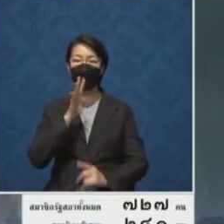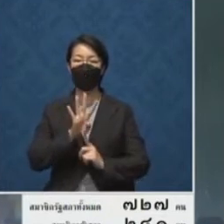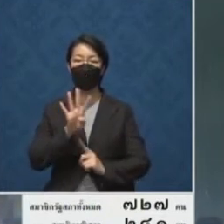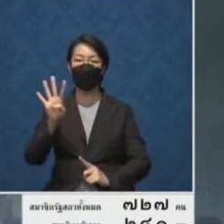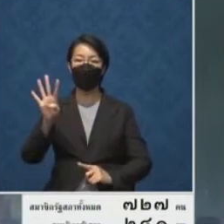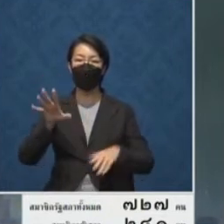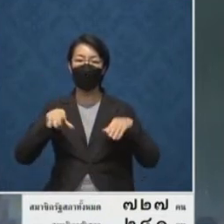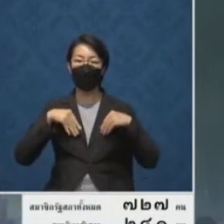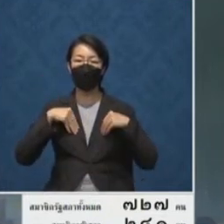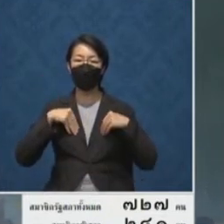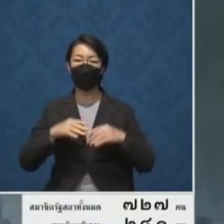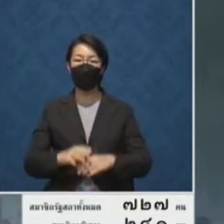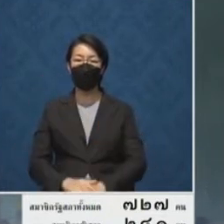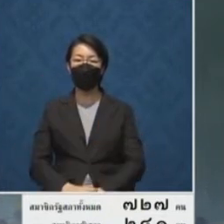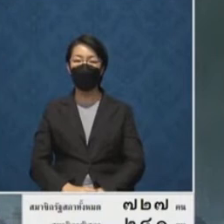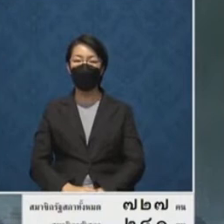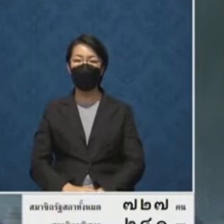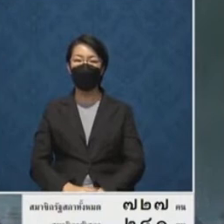เสียง4รับหลักการ